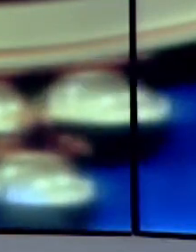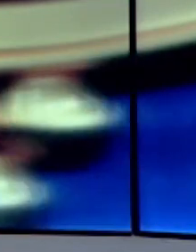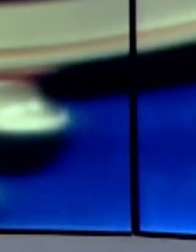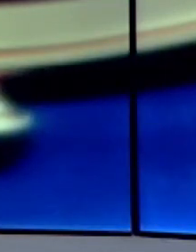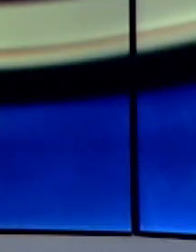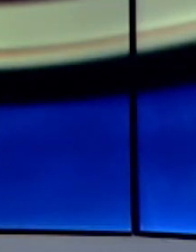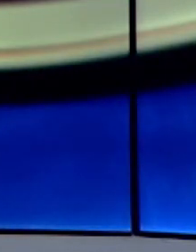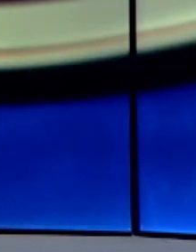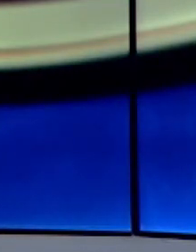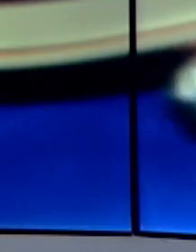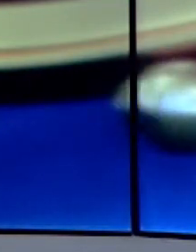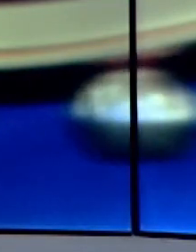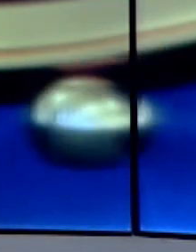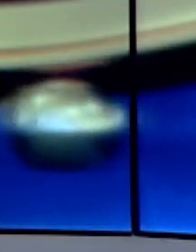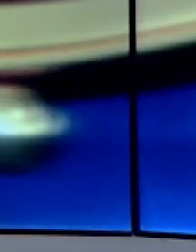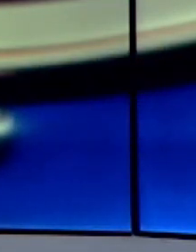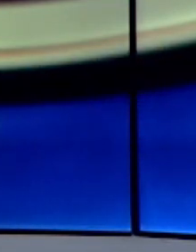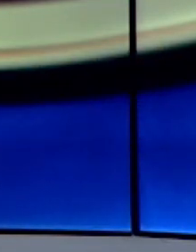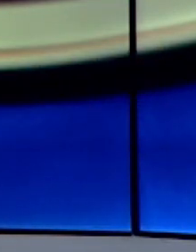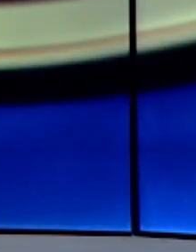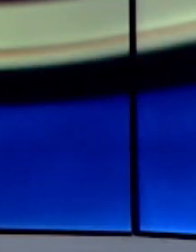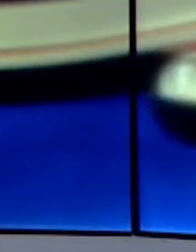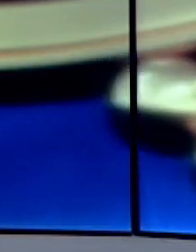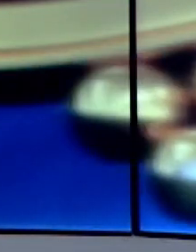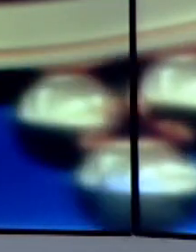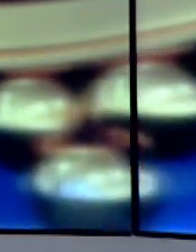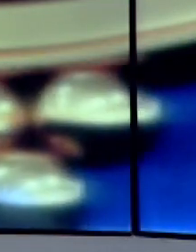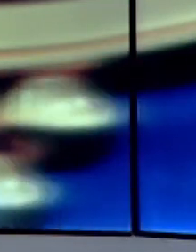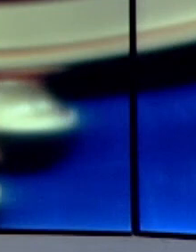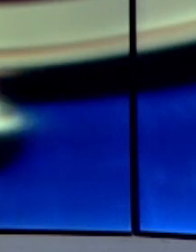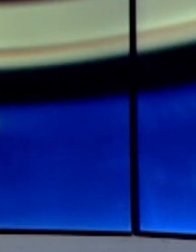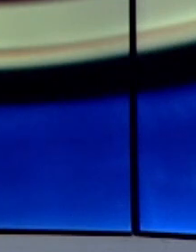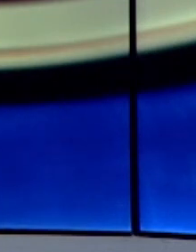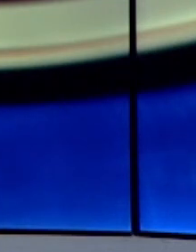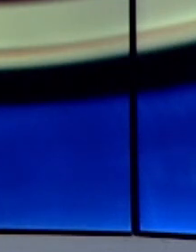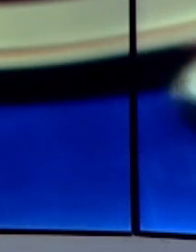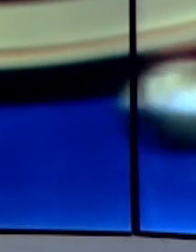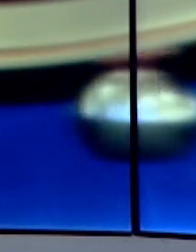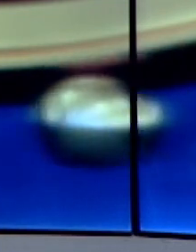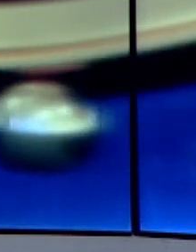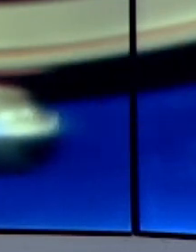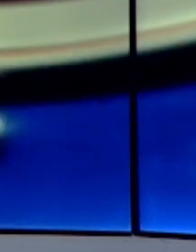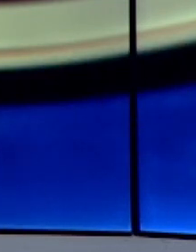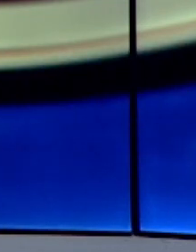Монголын мэдээ энэ 7 хоногт хөндөж байгаа сэдв болох жингийн илүүдэл буюу тархалтын сэдвийг танд хүргэлээ. Бидэнтэй